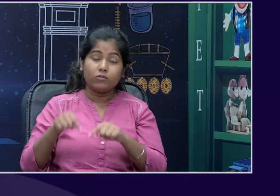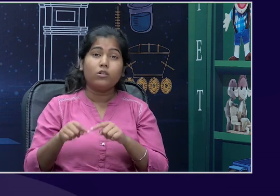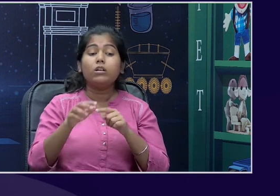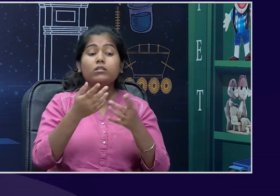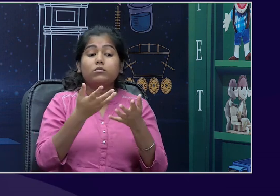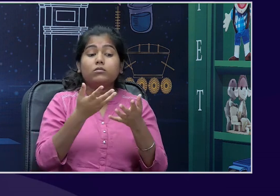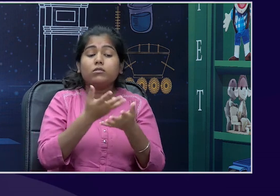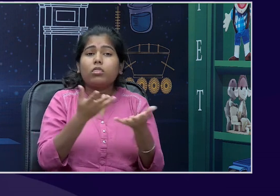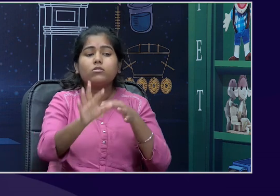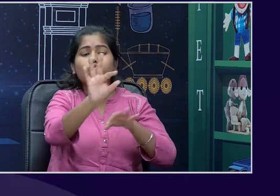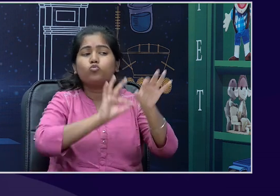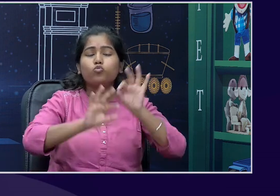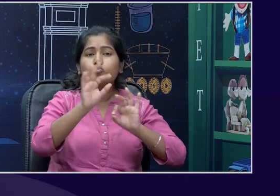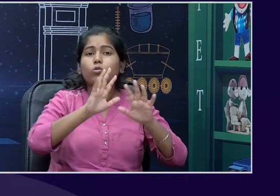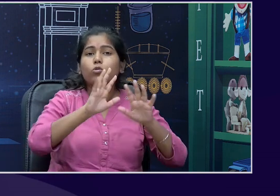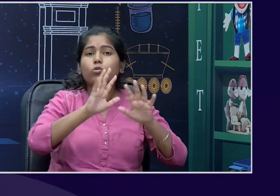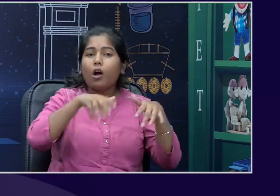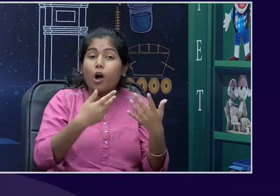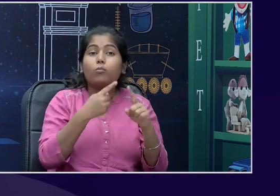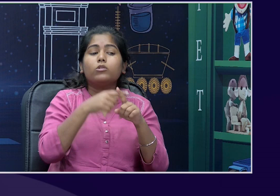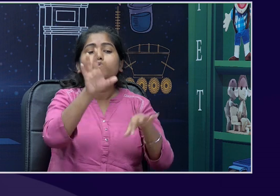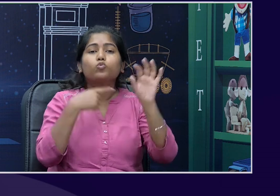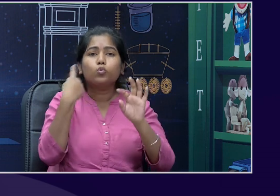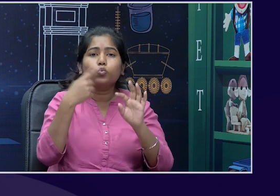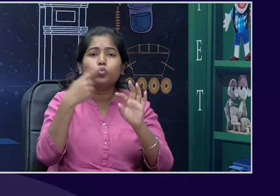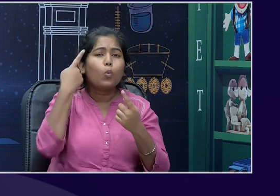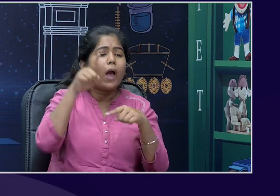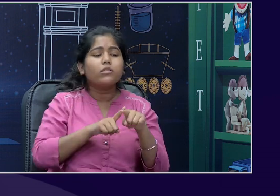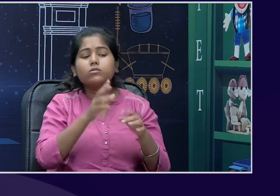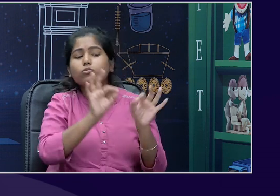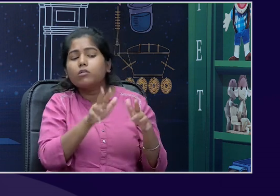किया जाना चाहिए, प्लीज़ एक्सप्लेन कीजिए। डेफिनेटली,